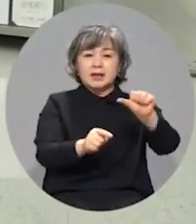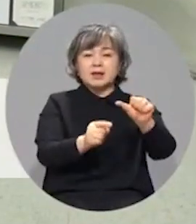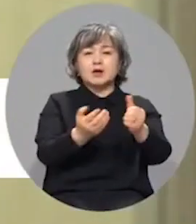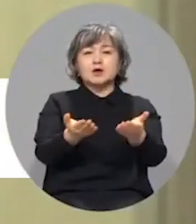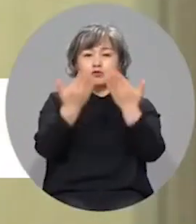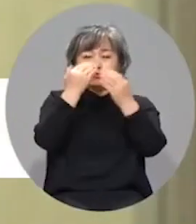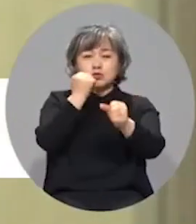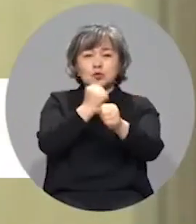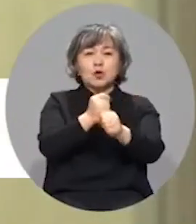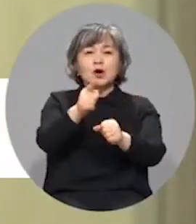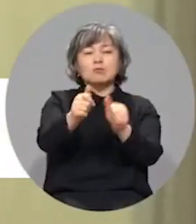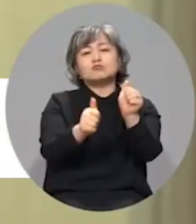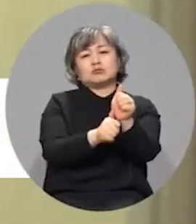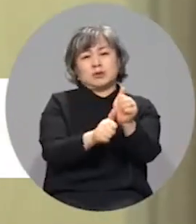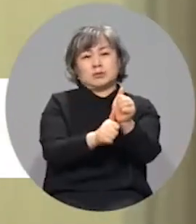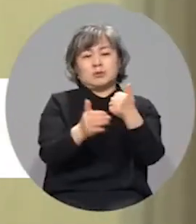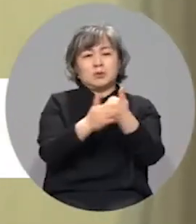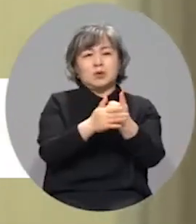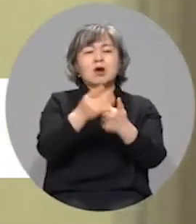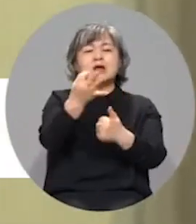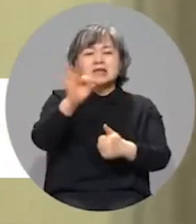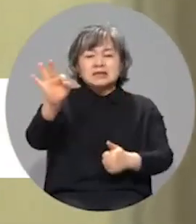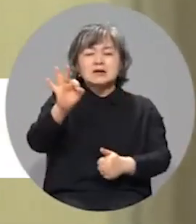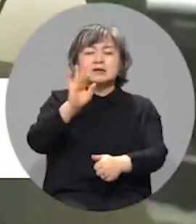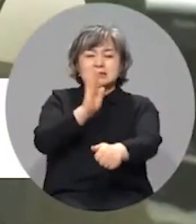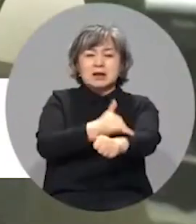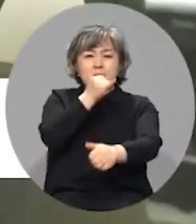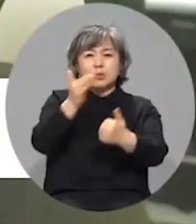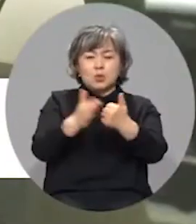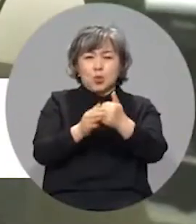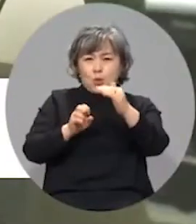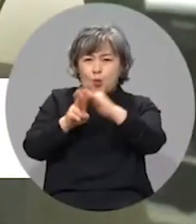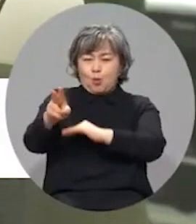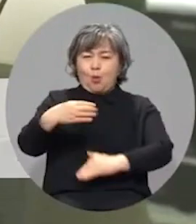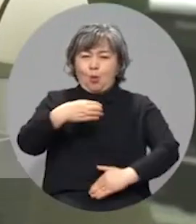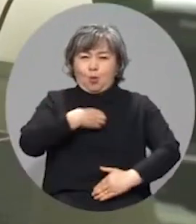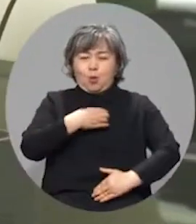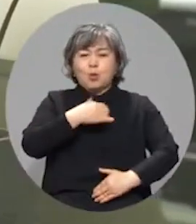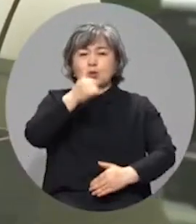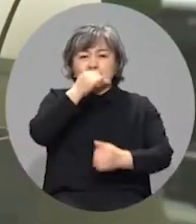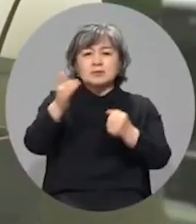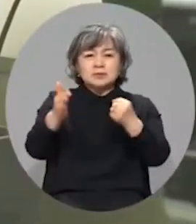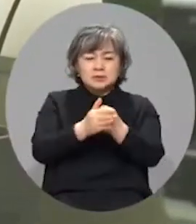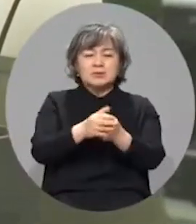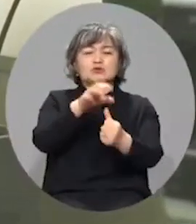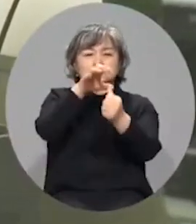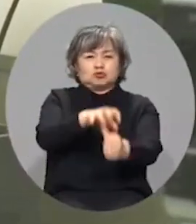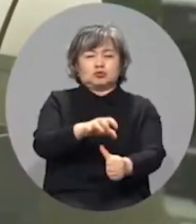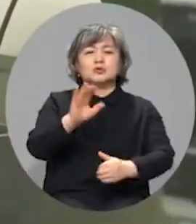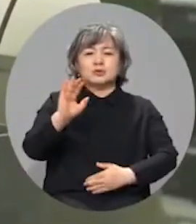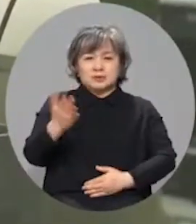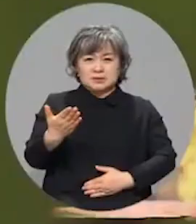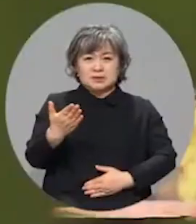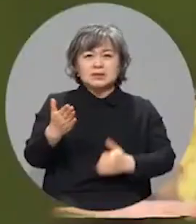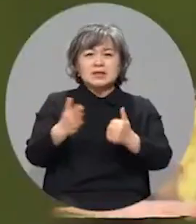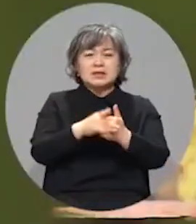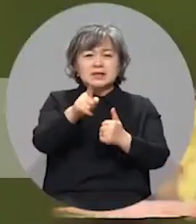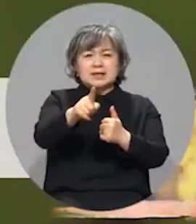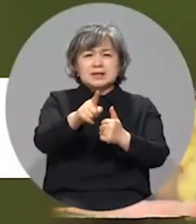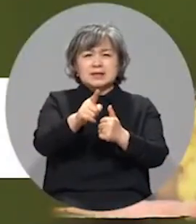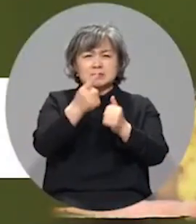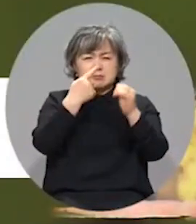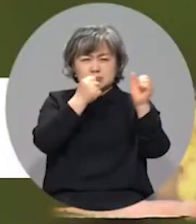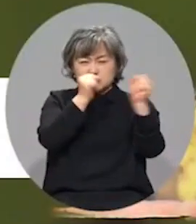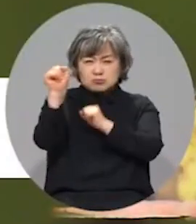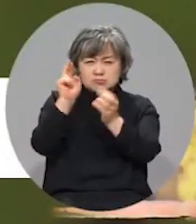구속영장이 청구된 업체 부대표는 혐의점이 인정되고 도주 우려와 증거인멸 우려가 있다며 구속됐습니다. 이렇게 잠적했다는 것